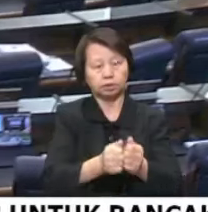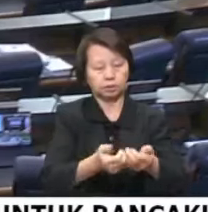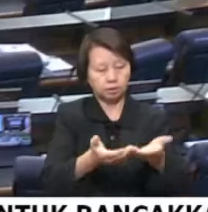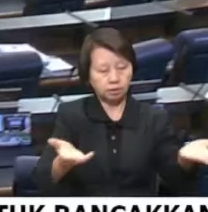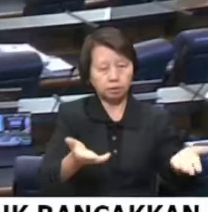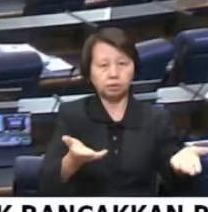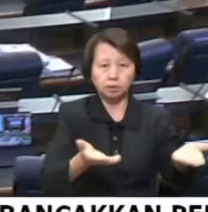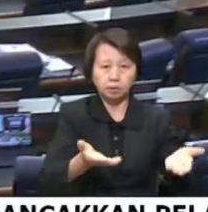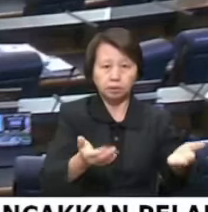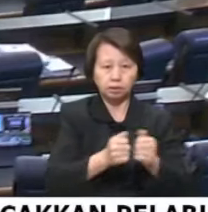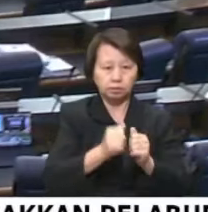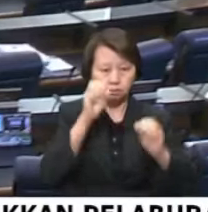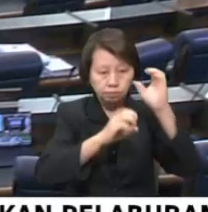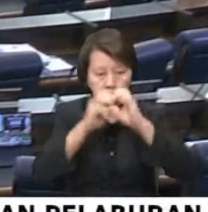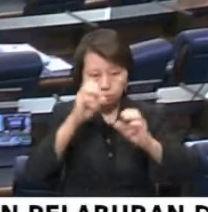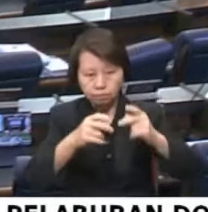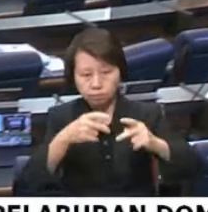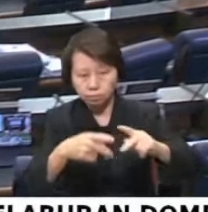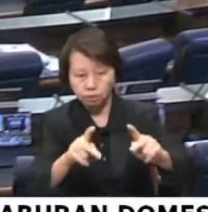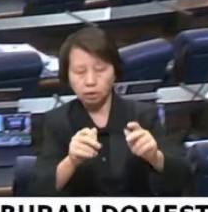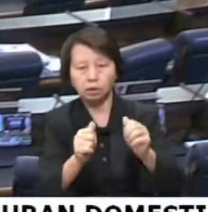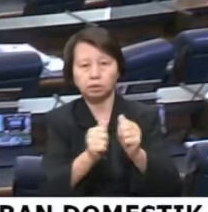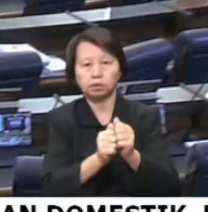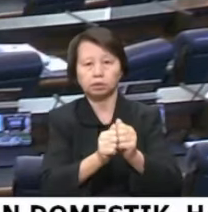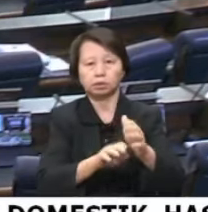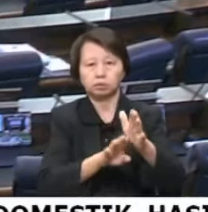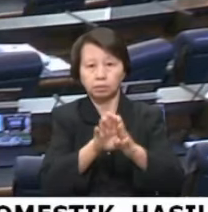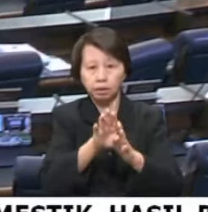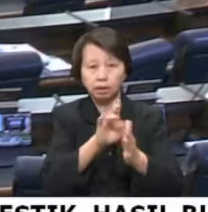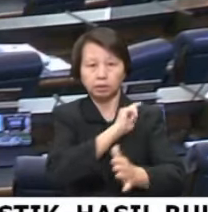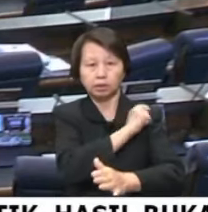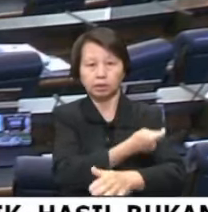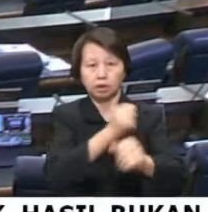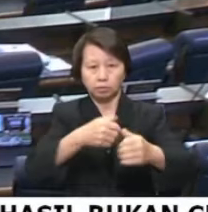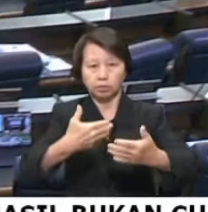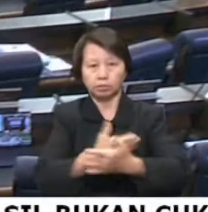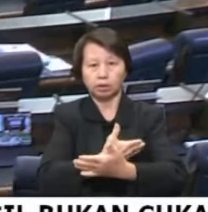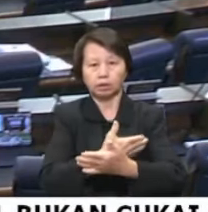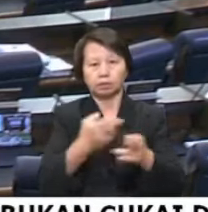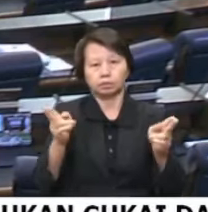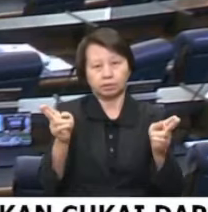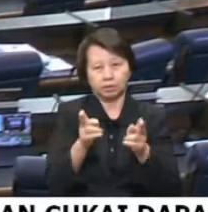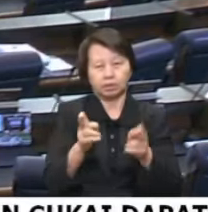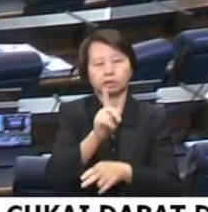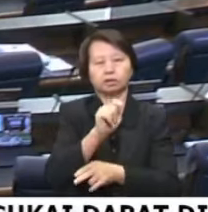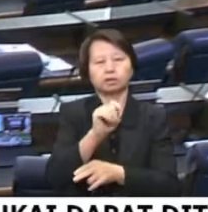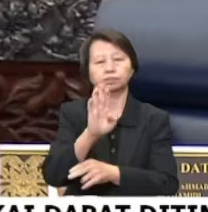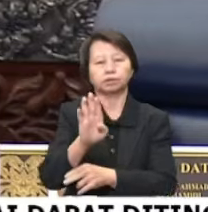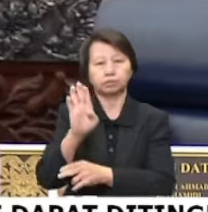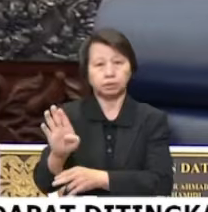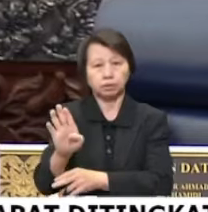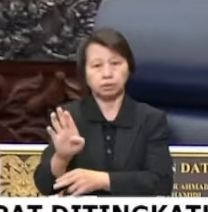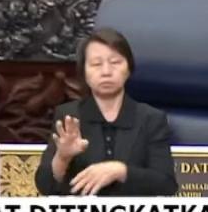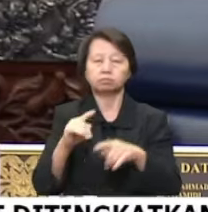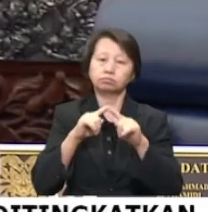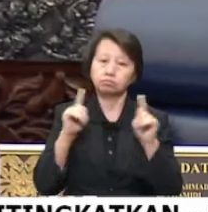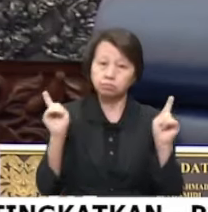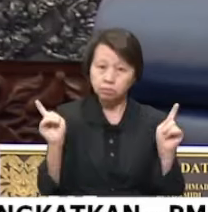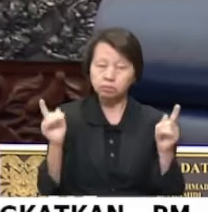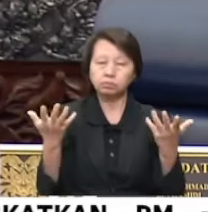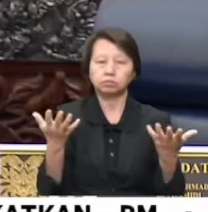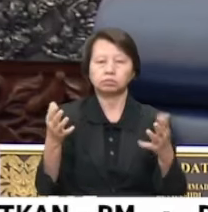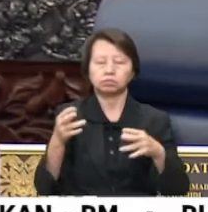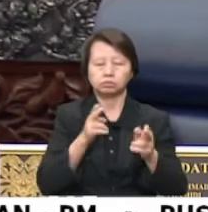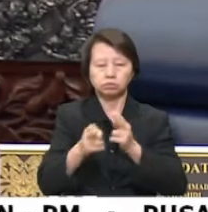dalam menukai potensi dan pembangunan tenaga boleh baharu ataupun singkatannya TBB. Walau bagaimanapun, pelaksanaan